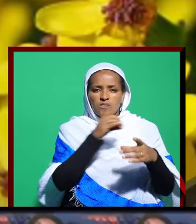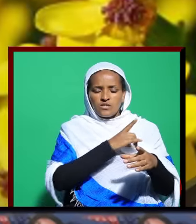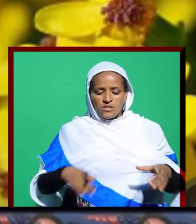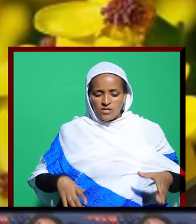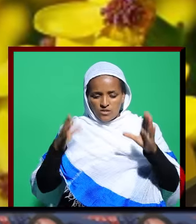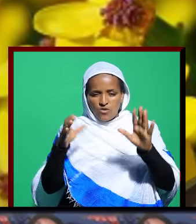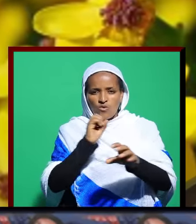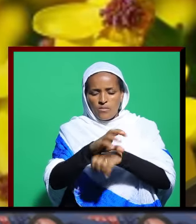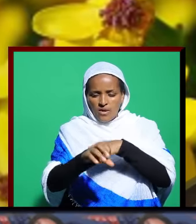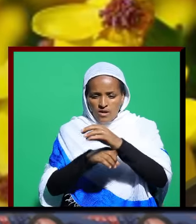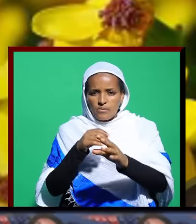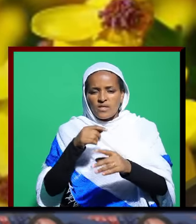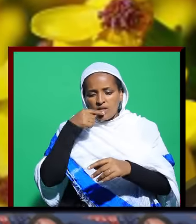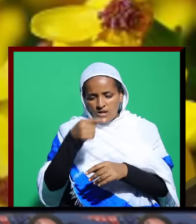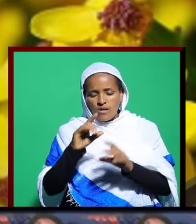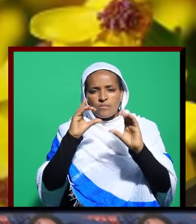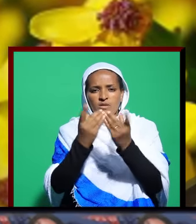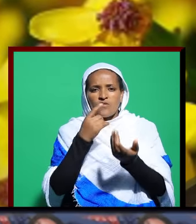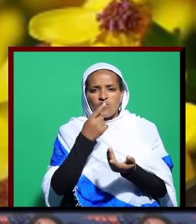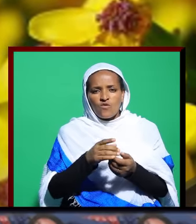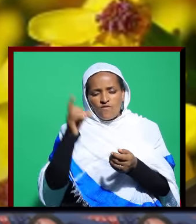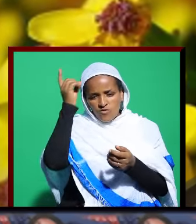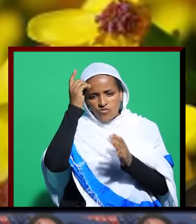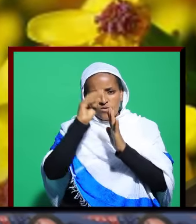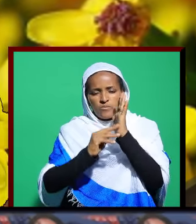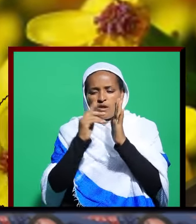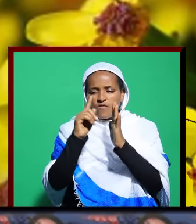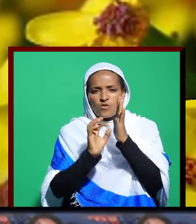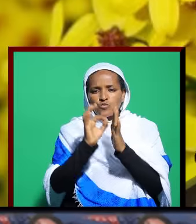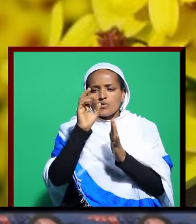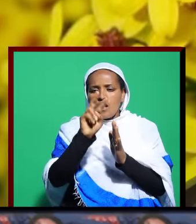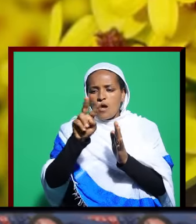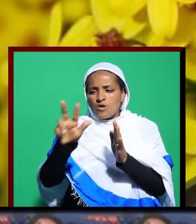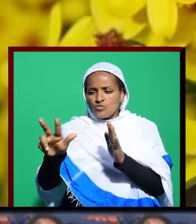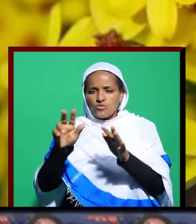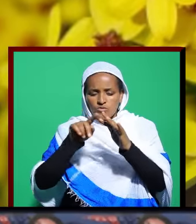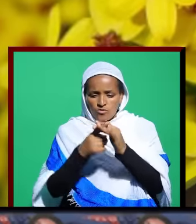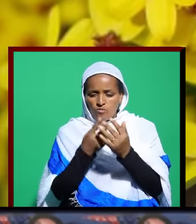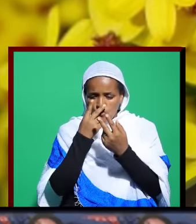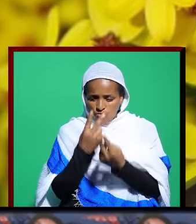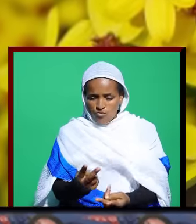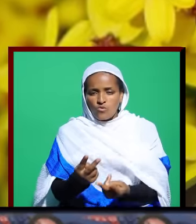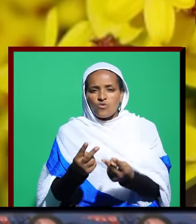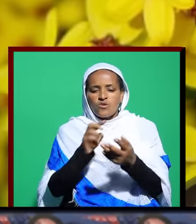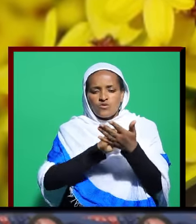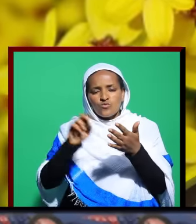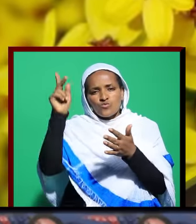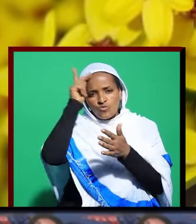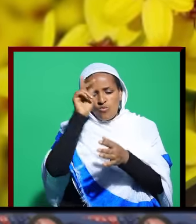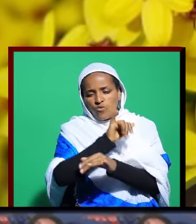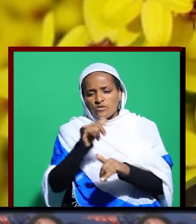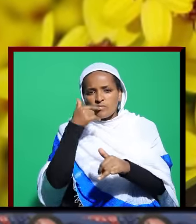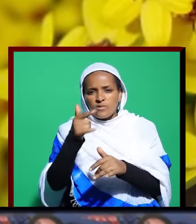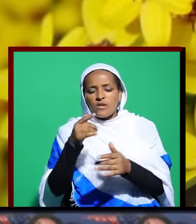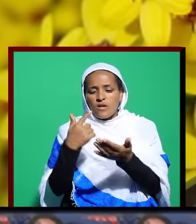ክርስቲያኖችን የመከረበት የተናገረበት ክፍል ነው። ፊልጵስዩስ ምዕራፍ 1 ቁጥር 23 ጀምራችሁ ስታነቡ ቅዱስ ጳውሎስ